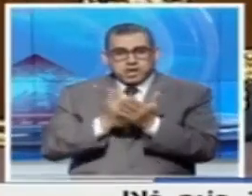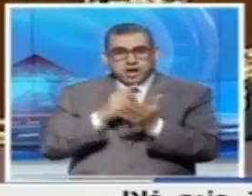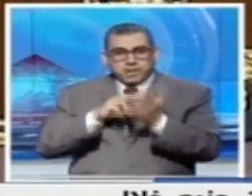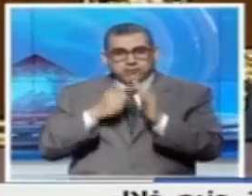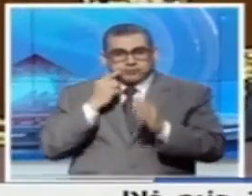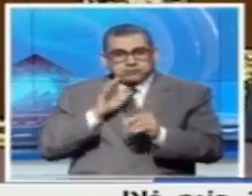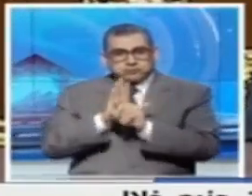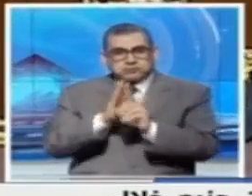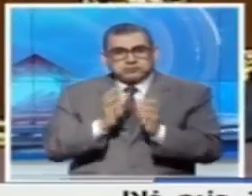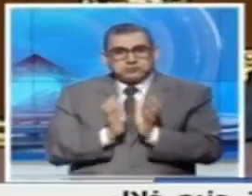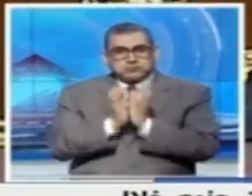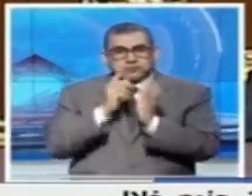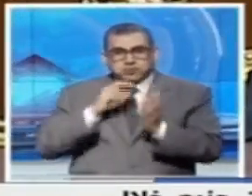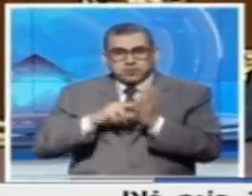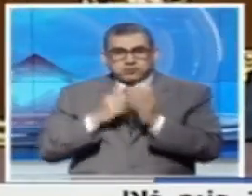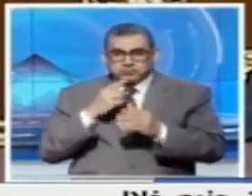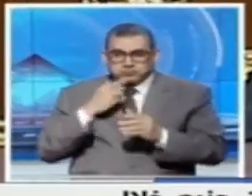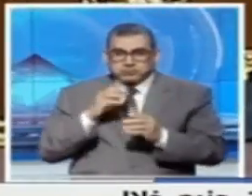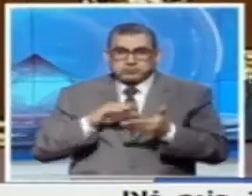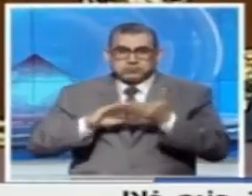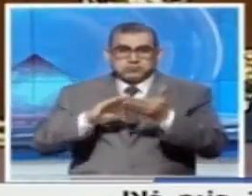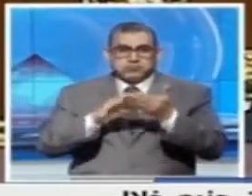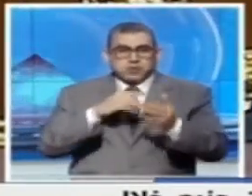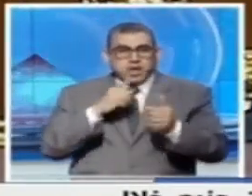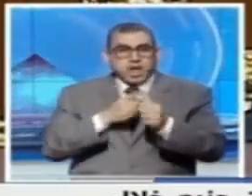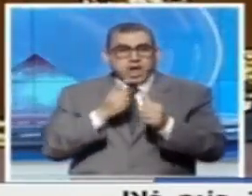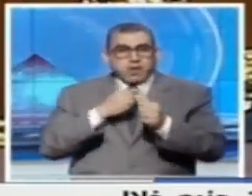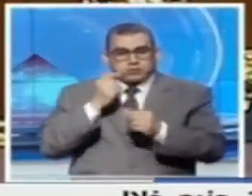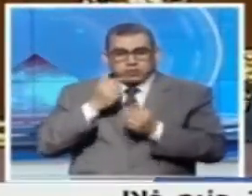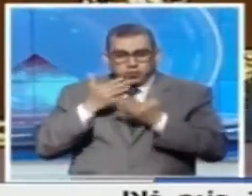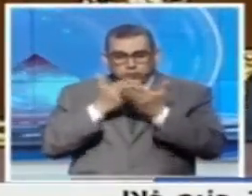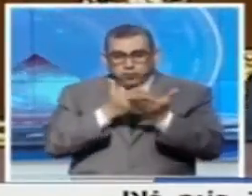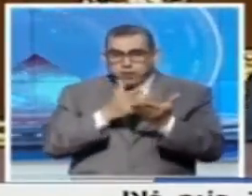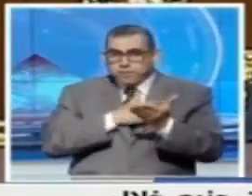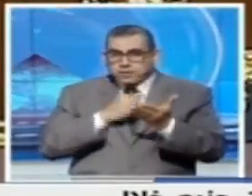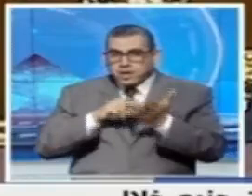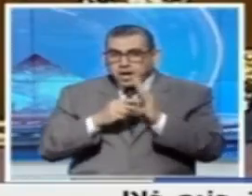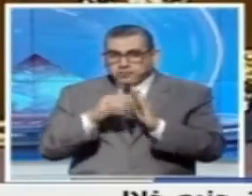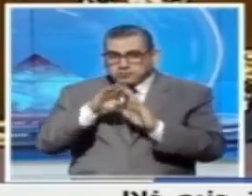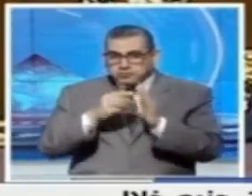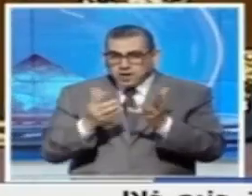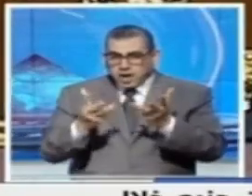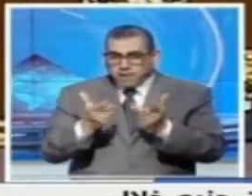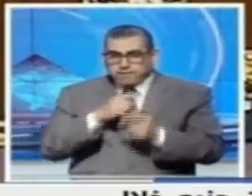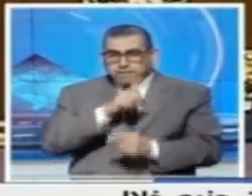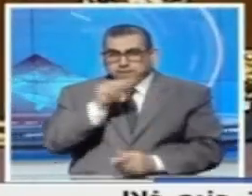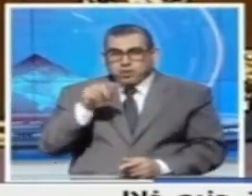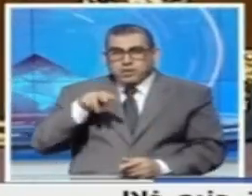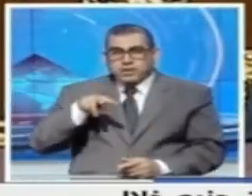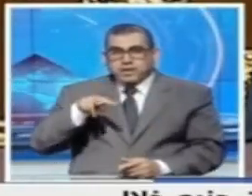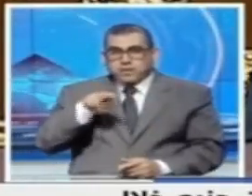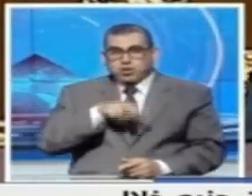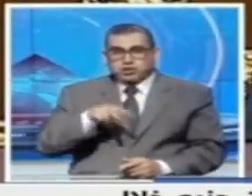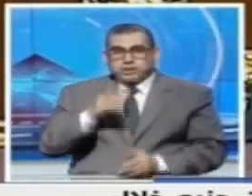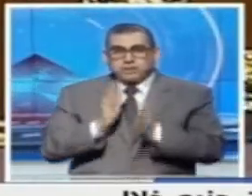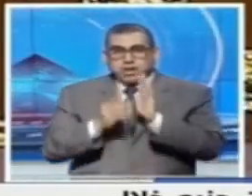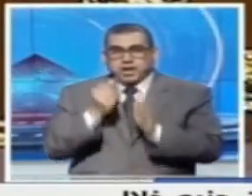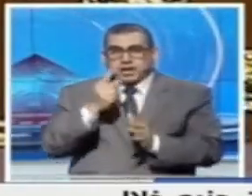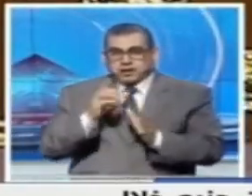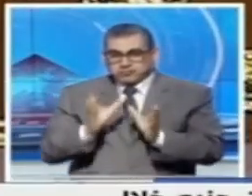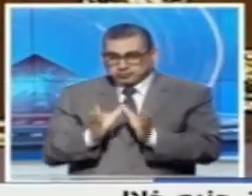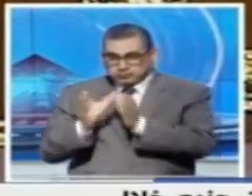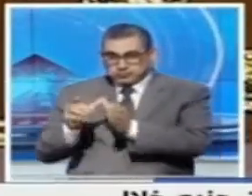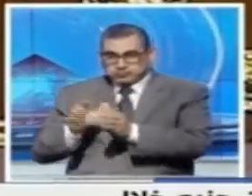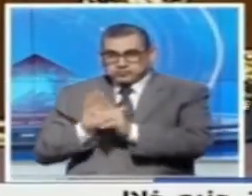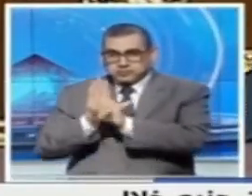الاجتماعي مع إعادة ترتيب أولويات بنود الإنفاق العامة، حيث تم تخصيص نحو 128 مليار جنيه